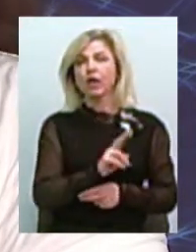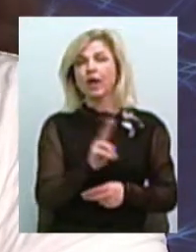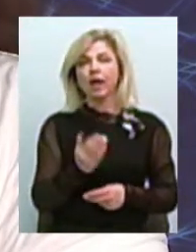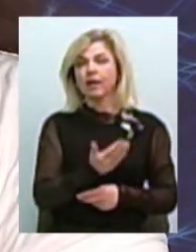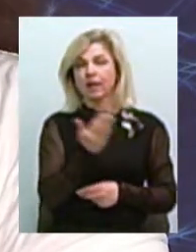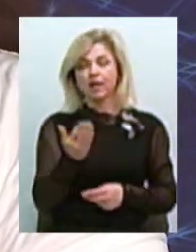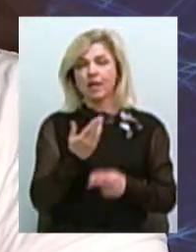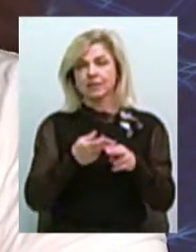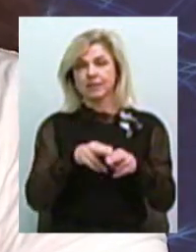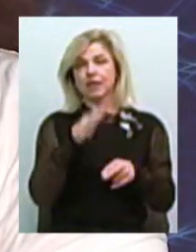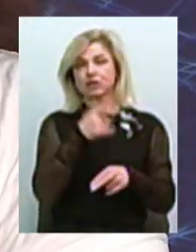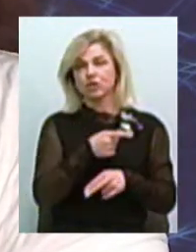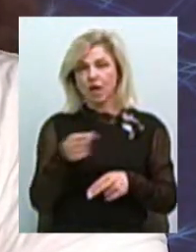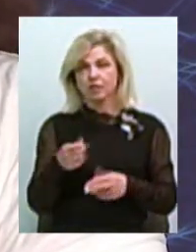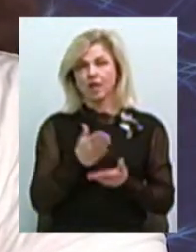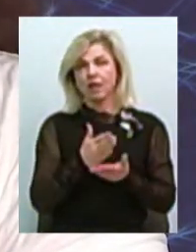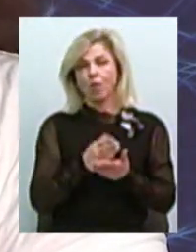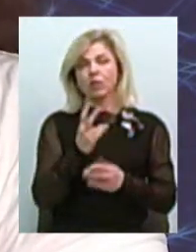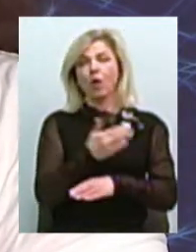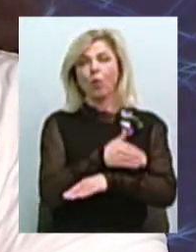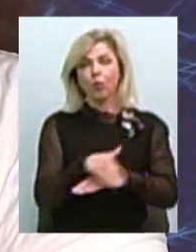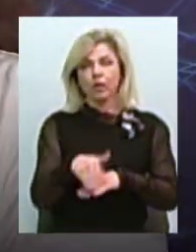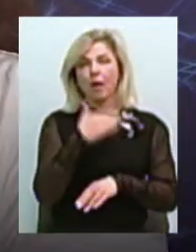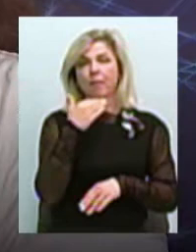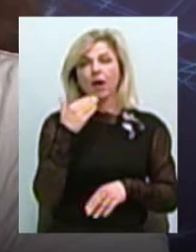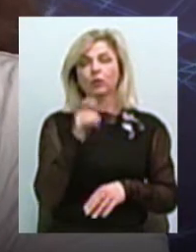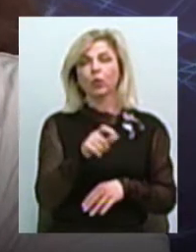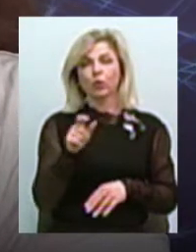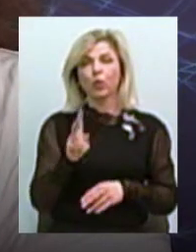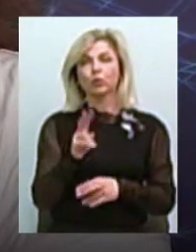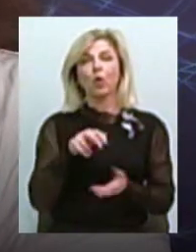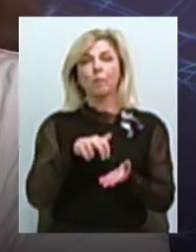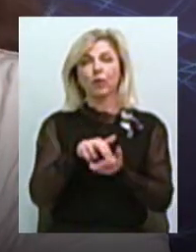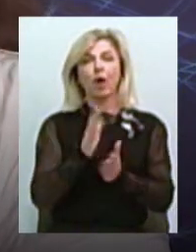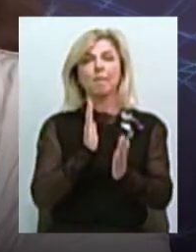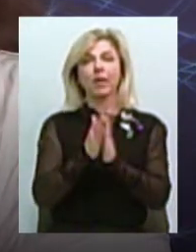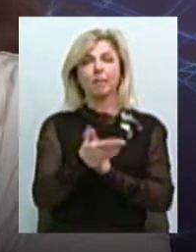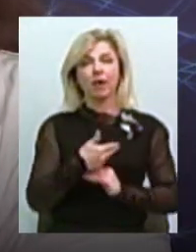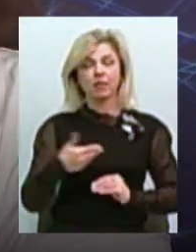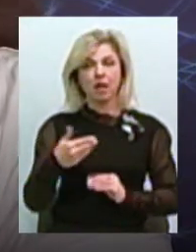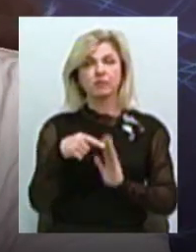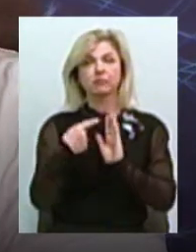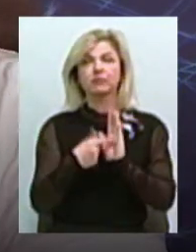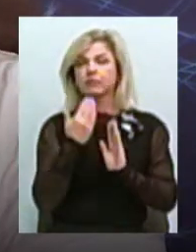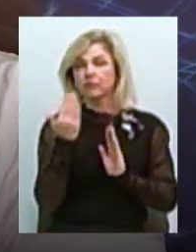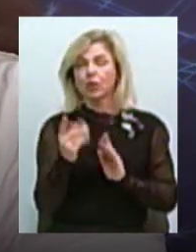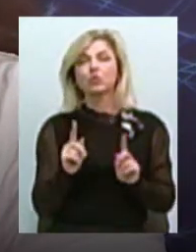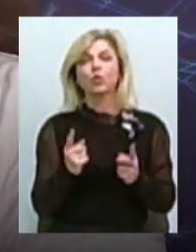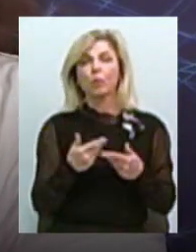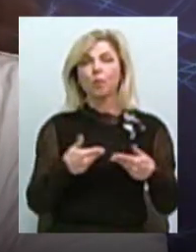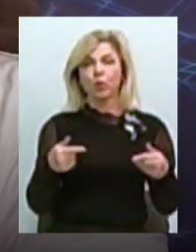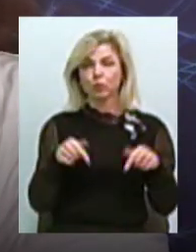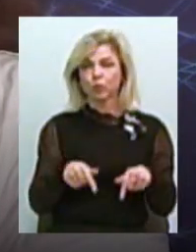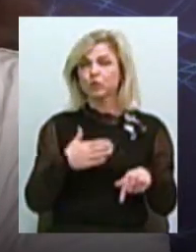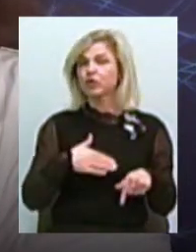час просто знаходяться на вулиці. Багато людей, які йшли повз нас, вони почали задаватися питання, що саме, чому ми тут, задля